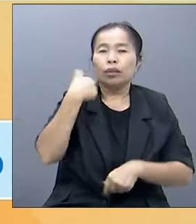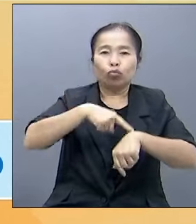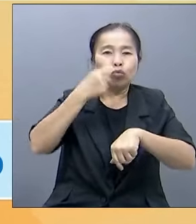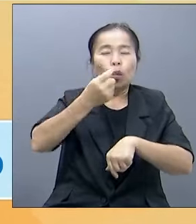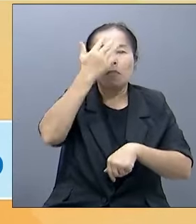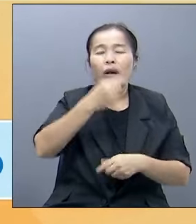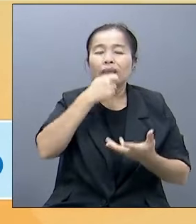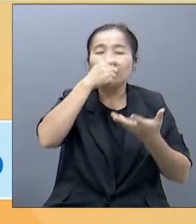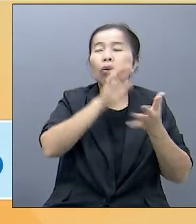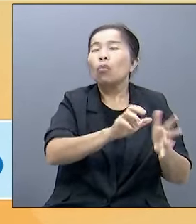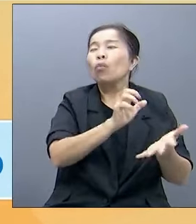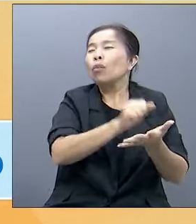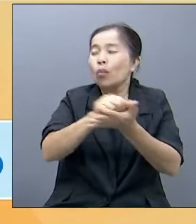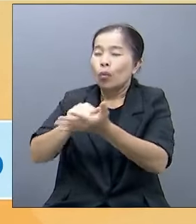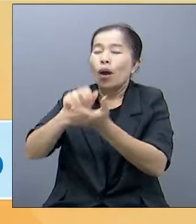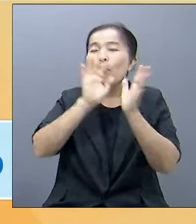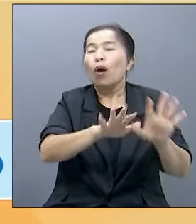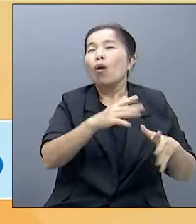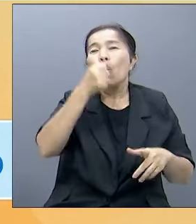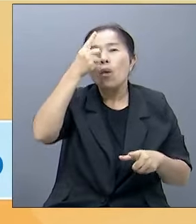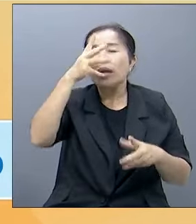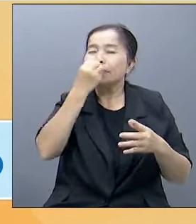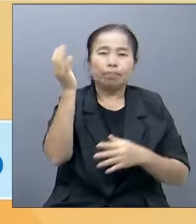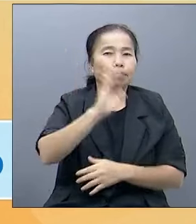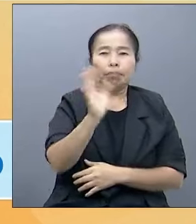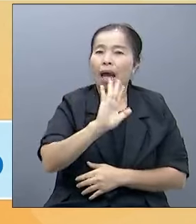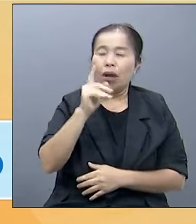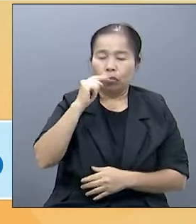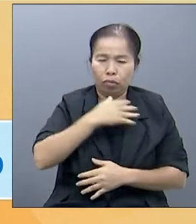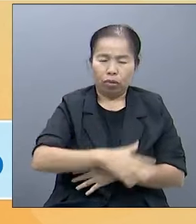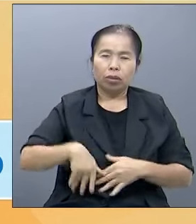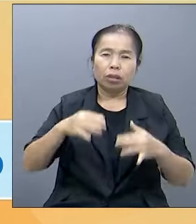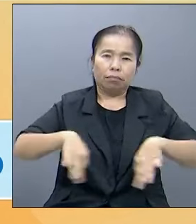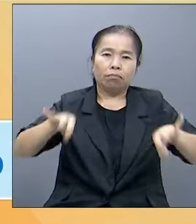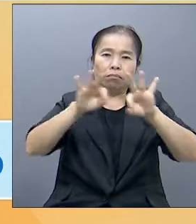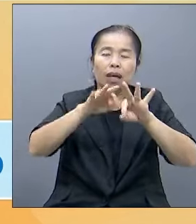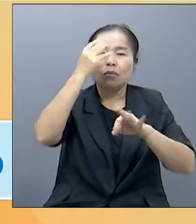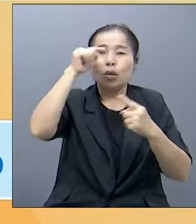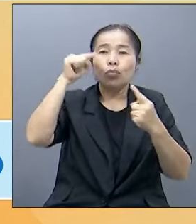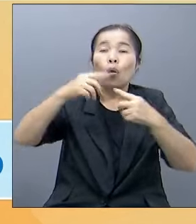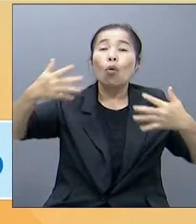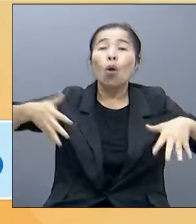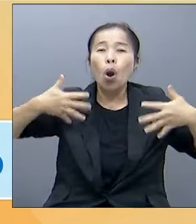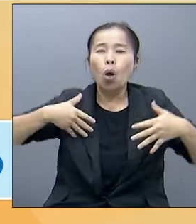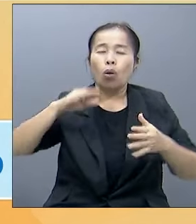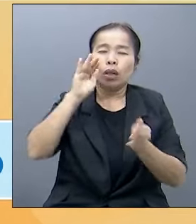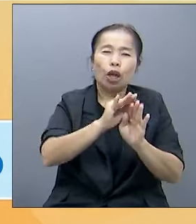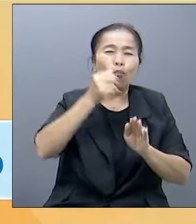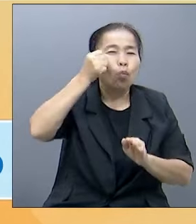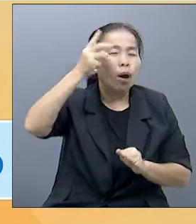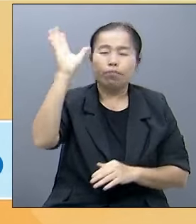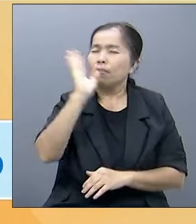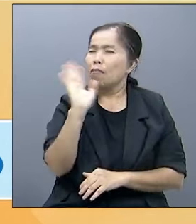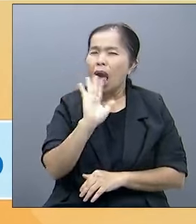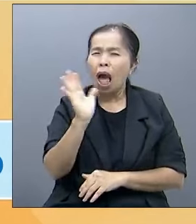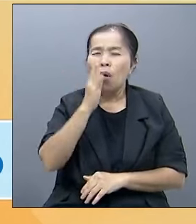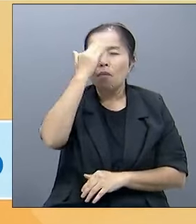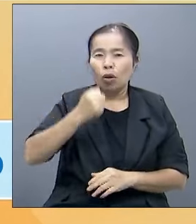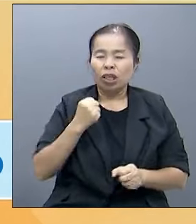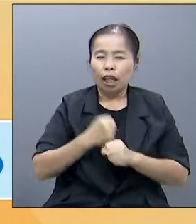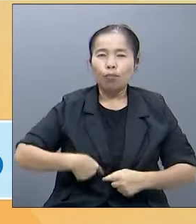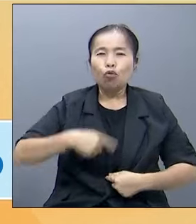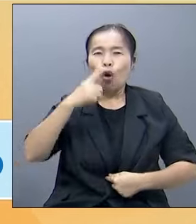รอ นอกจากรสชาติแล้วมันเรื่องของสุขอนามัยด้วยนะคะบางทีมันทิ้งไว้ค้างคืนที่ไม่ดี นะแบคทีเรียในช่วงหน้าร้อนแบบนี้เนี่ยนะครับมันโต